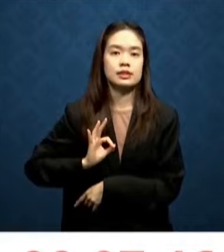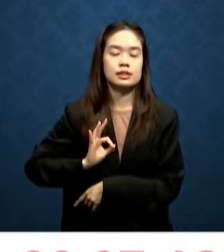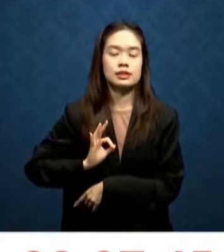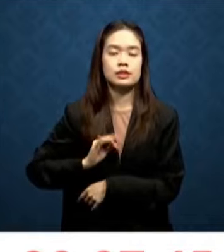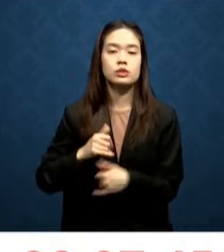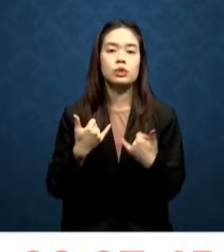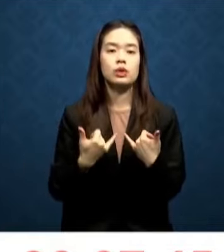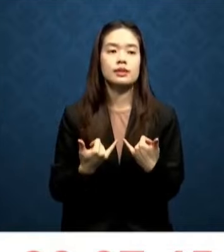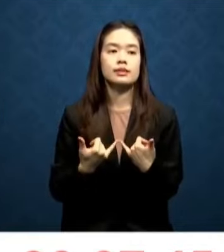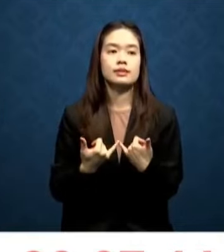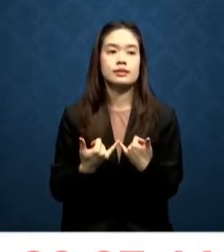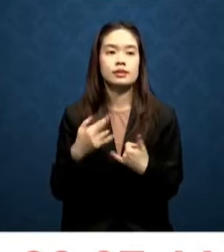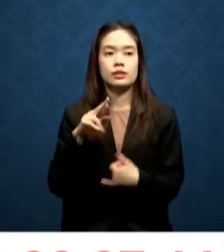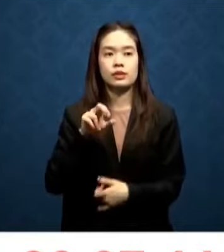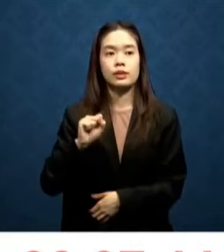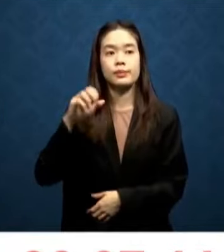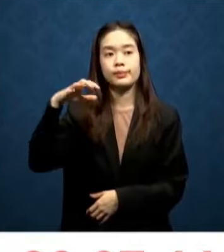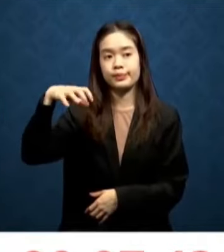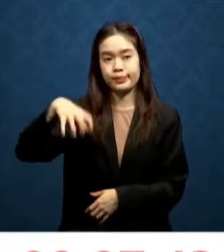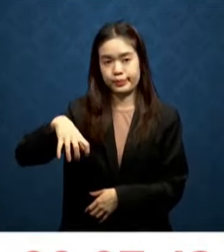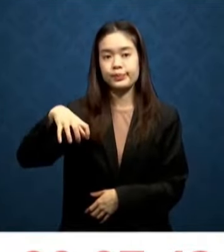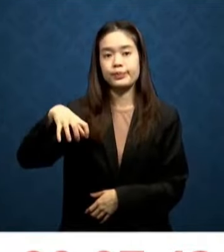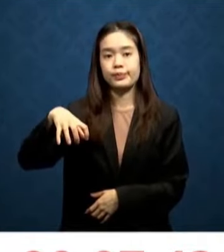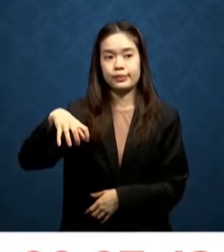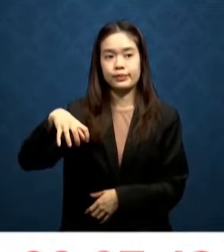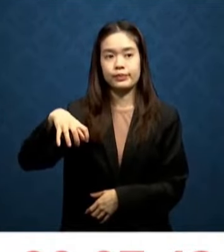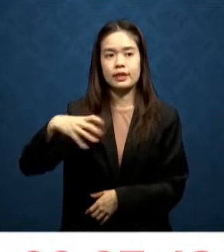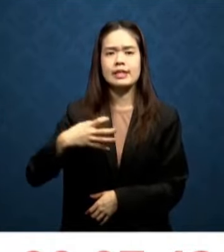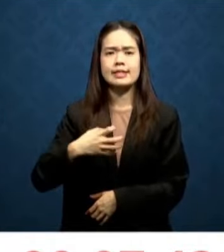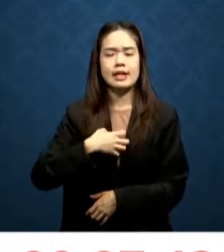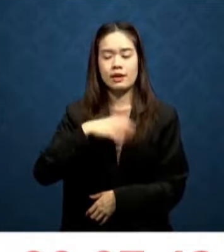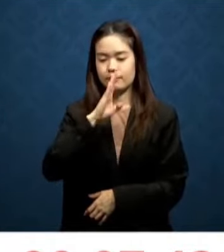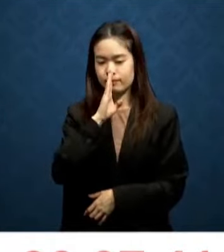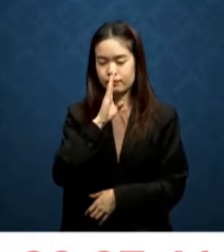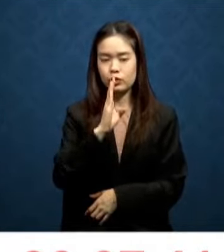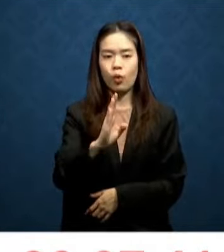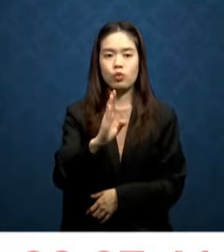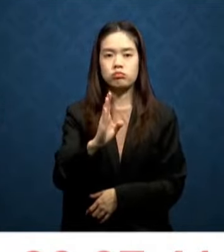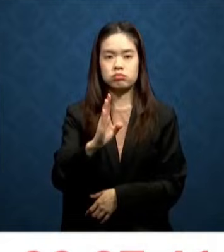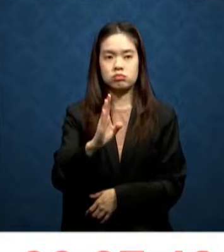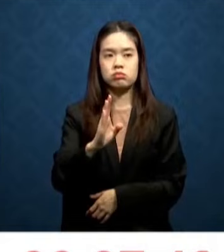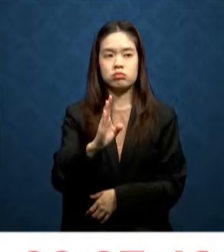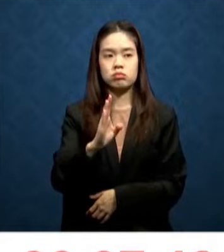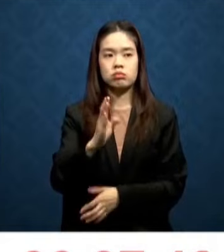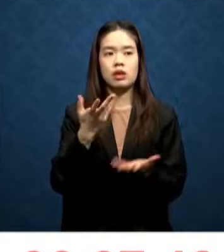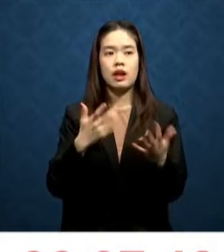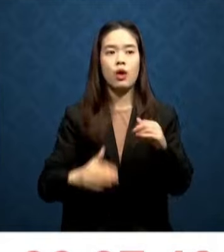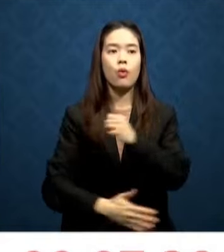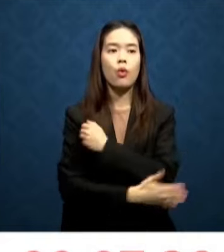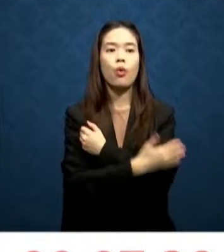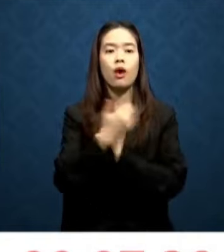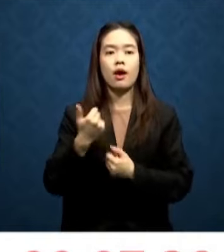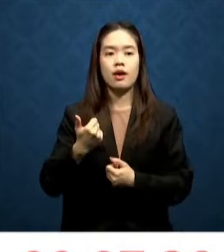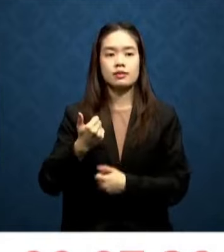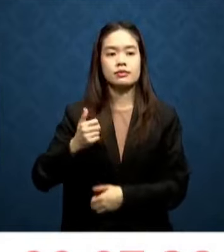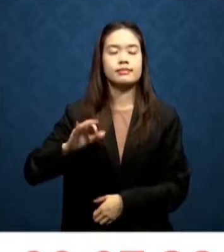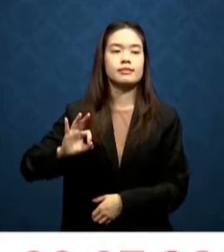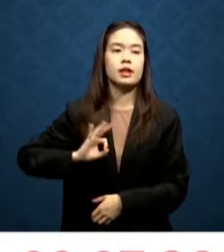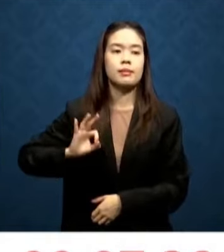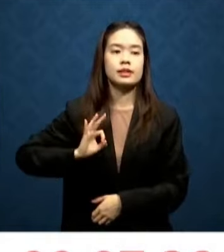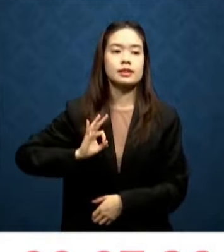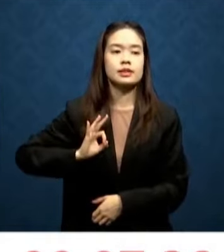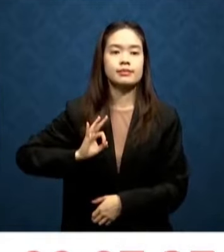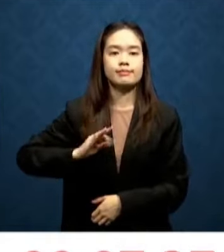าของเราเนี่ยเป็นสภาที่โปร่งใสแล้วก็ให้โอกาสทางสมาชิกทุกท่านนะ